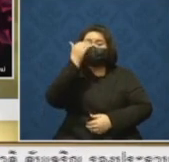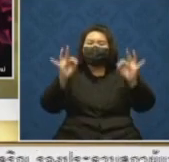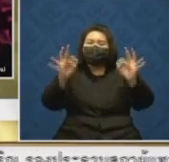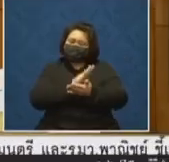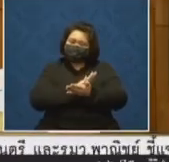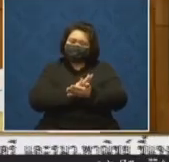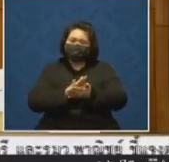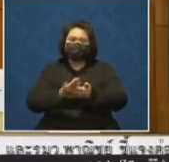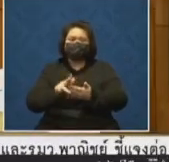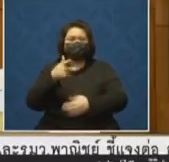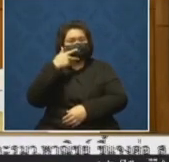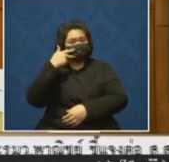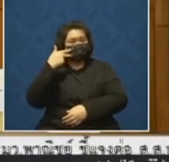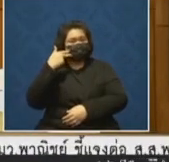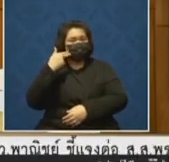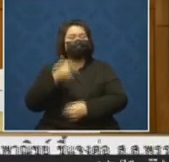ไป8:00ทุกคนครับ